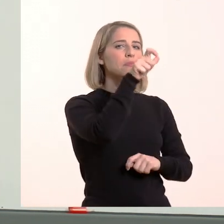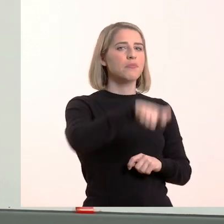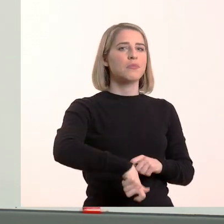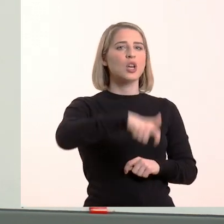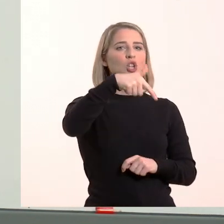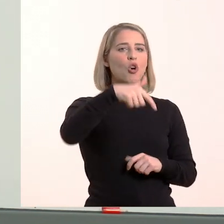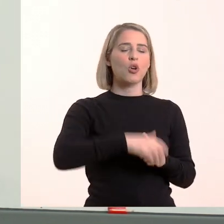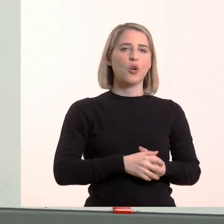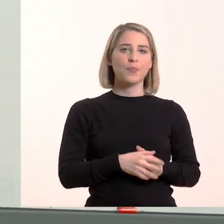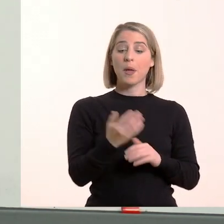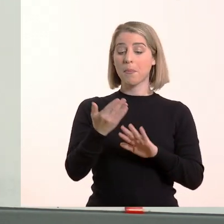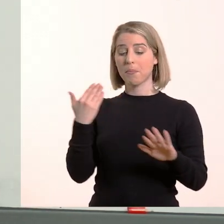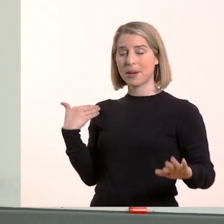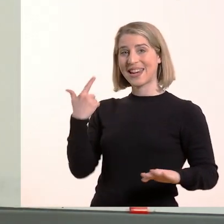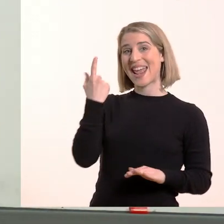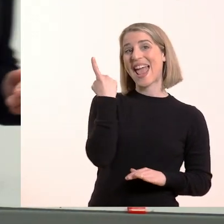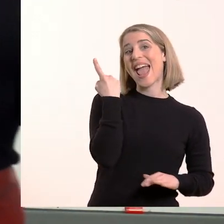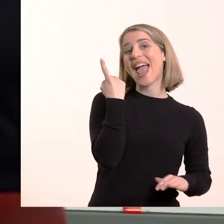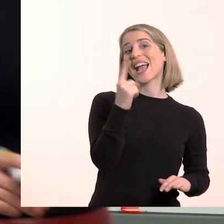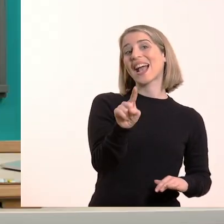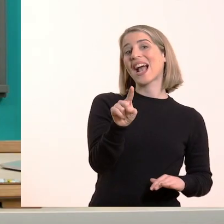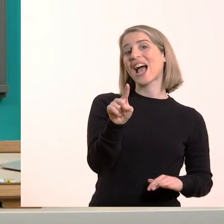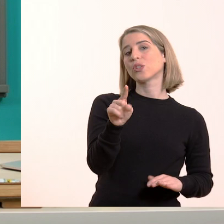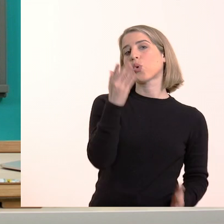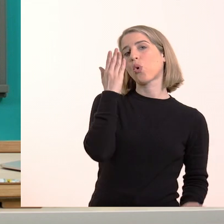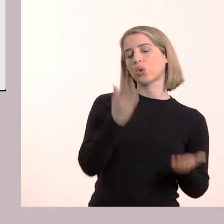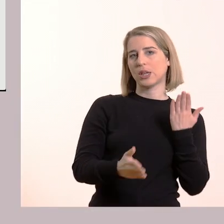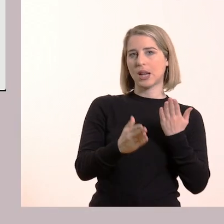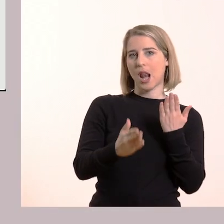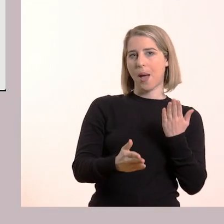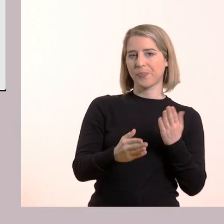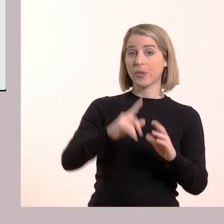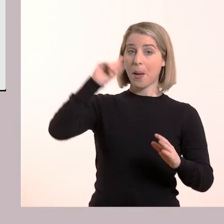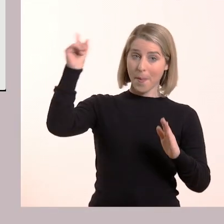ο Γιώργος. Και τον αγγίζει την πρώτη φορά, μας λέει, με το